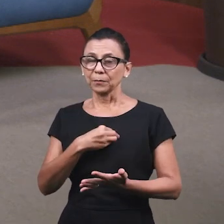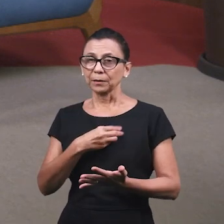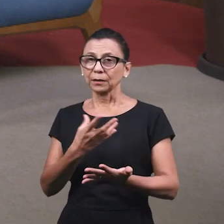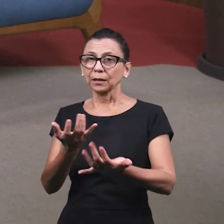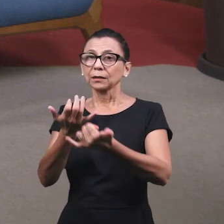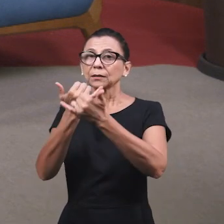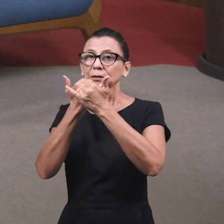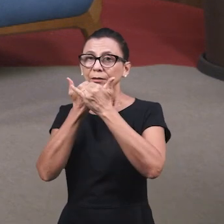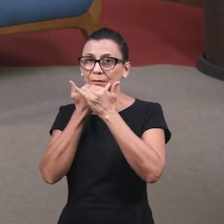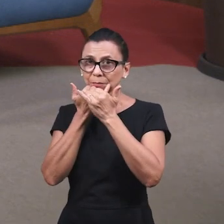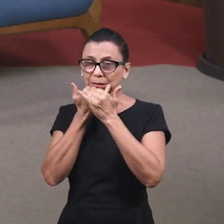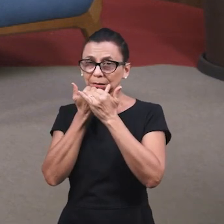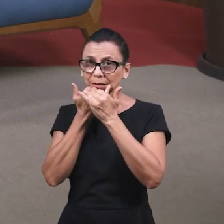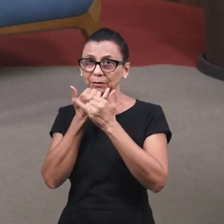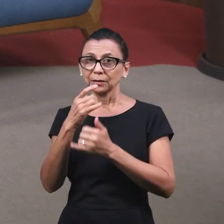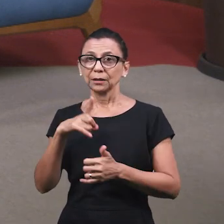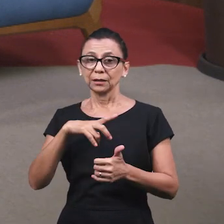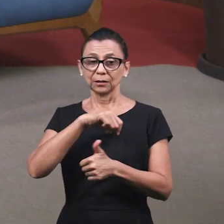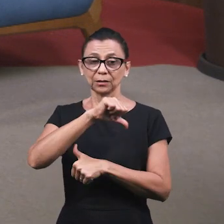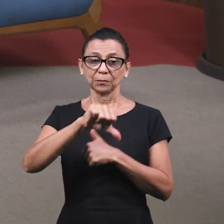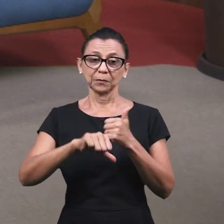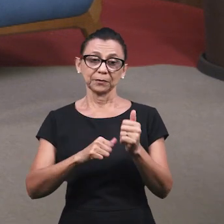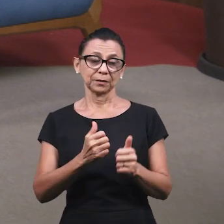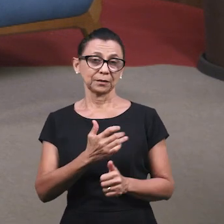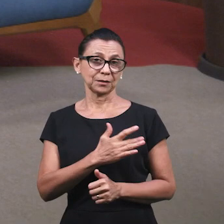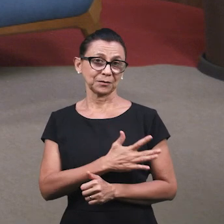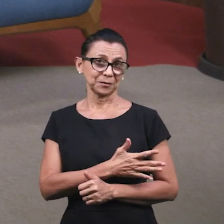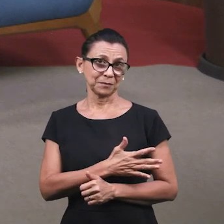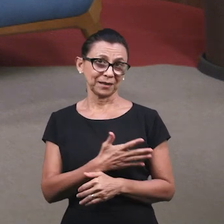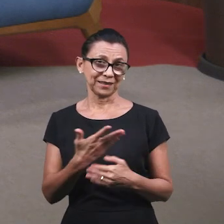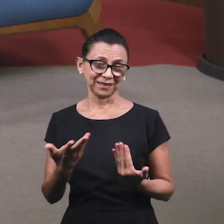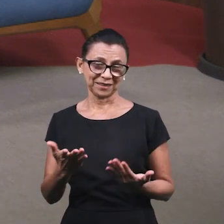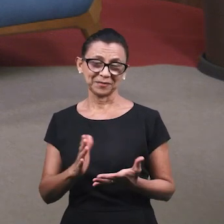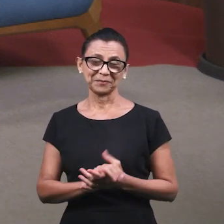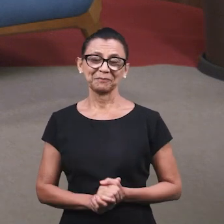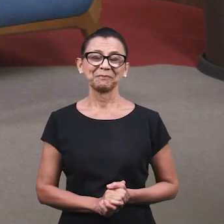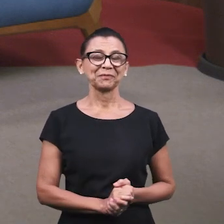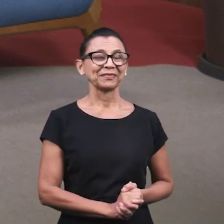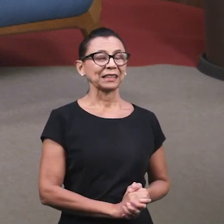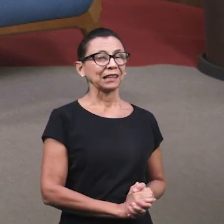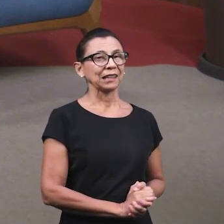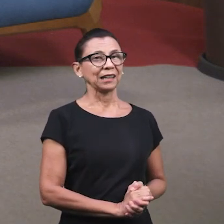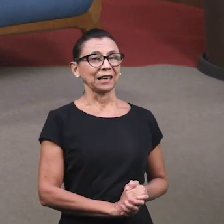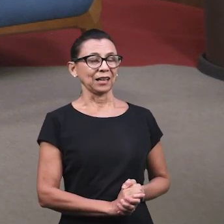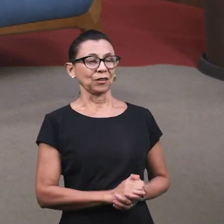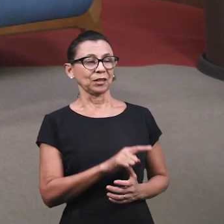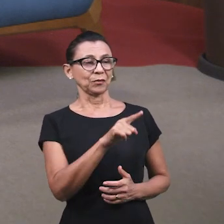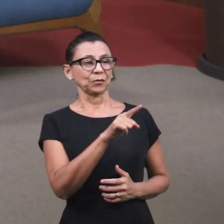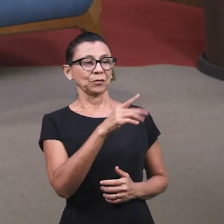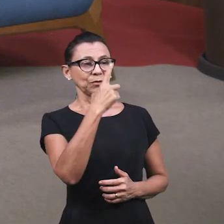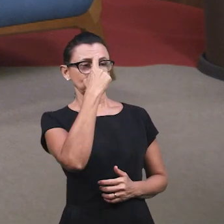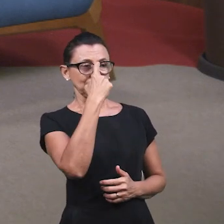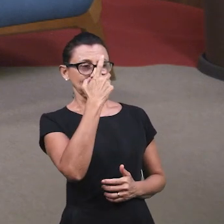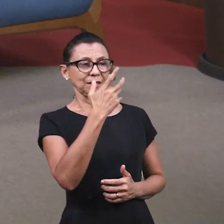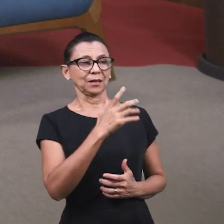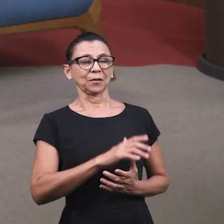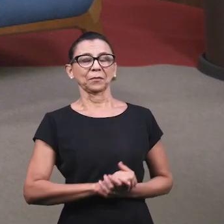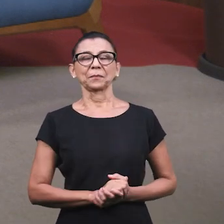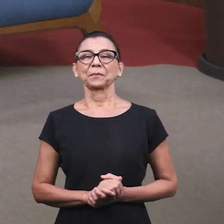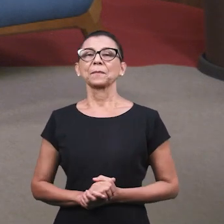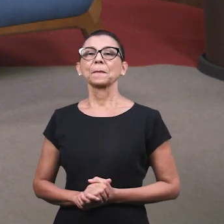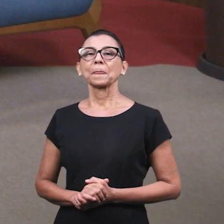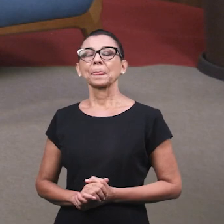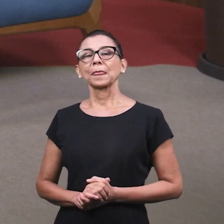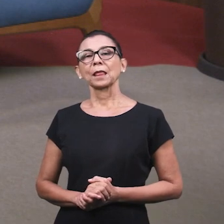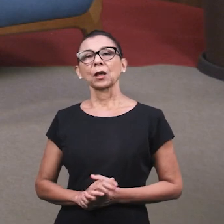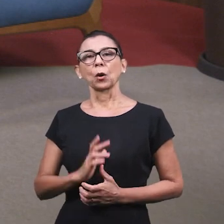doit chercher. Et ce qui m'attire l'attention dans ce texte, c'est que cette expression,